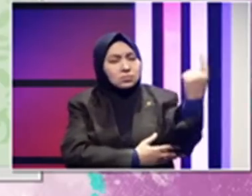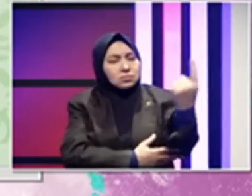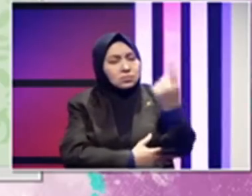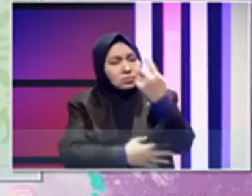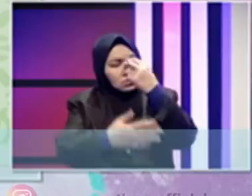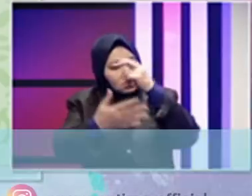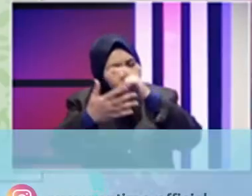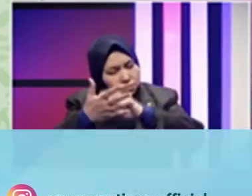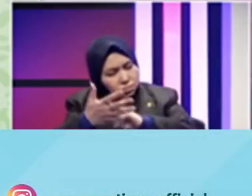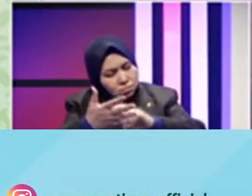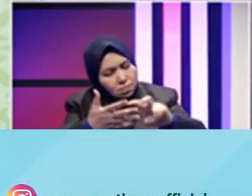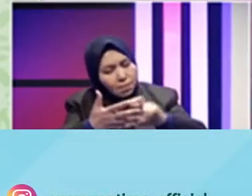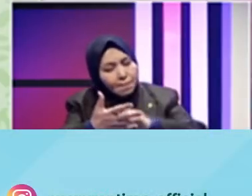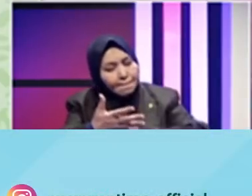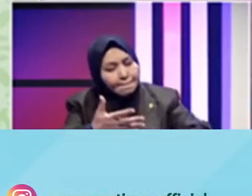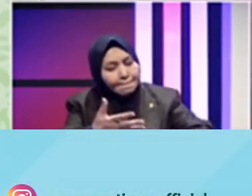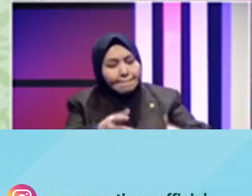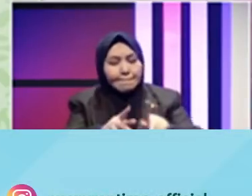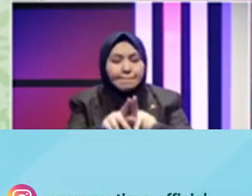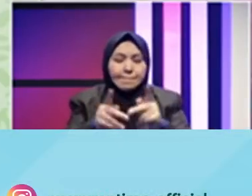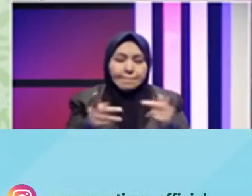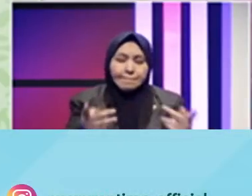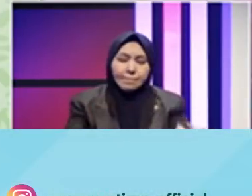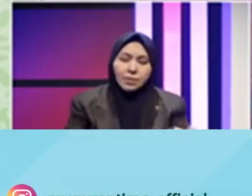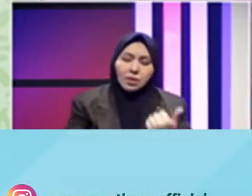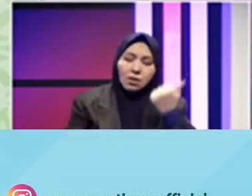innalladhina yatluna